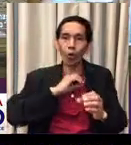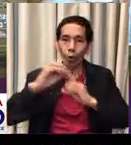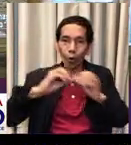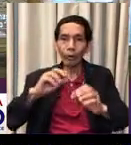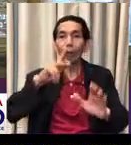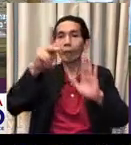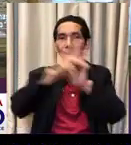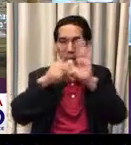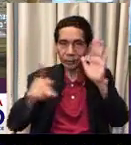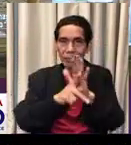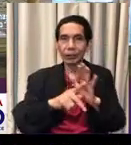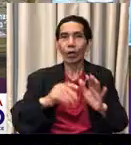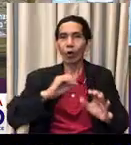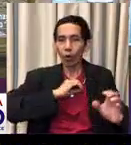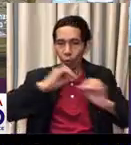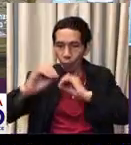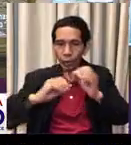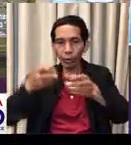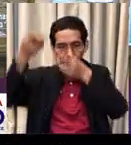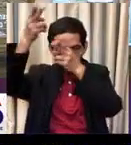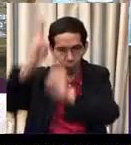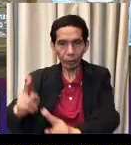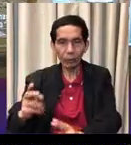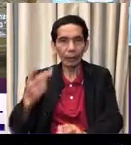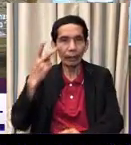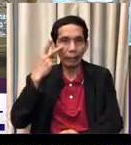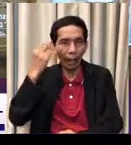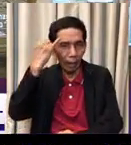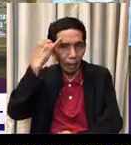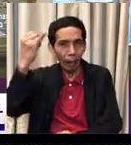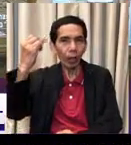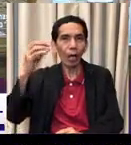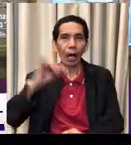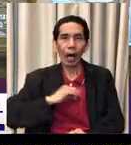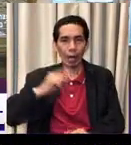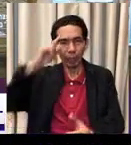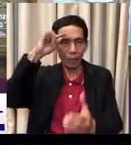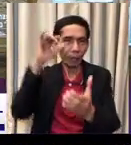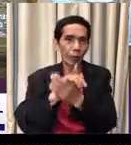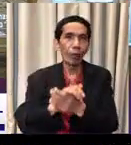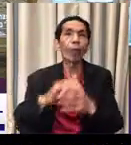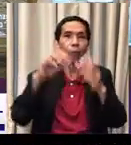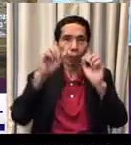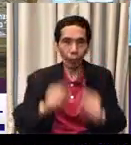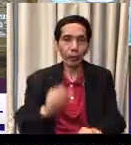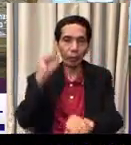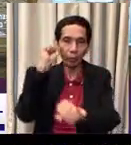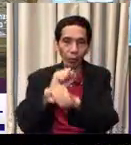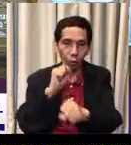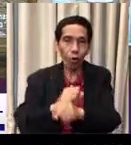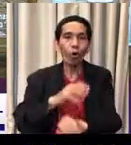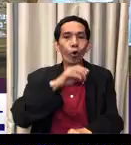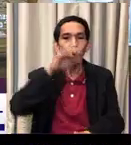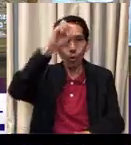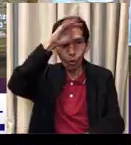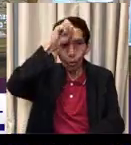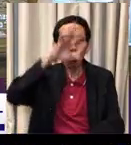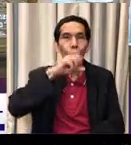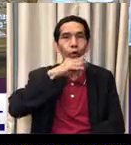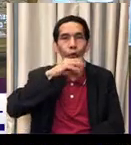polisiya. Kanya-kanya kaming paggalang ng pananaw. Basta ako, naniniwala ko, pwede pa magtrabaho si Lolo at si